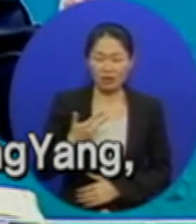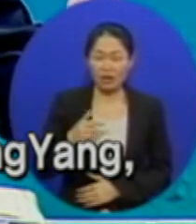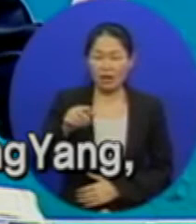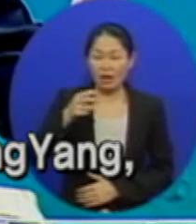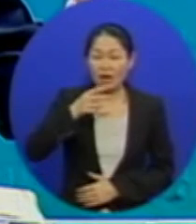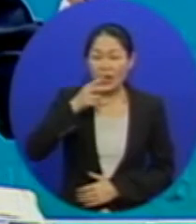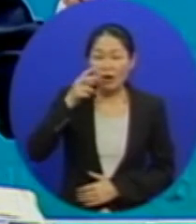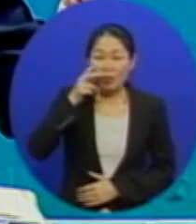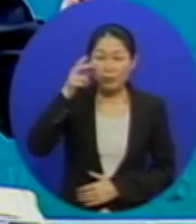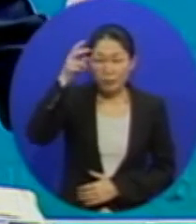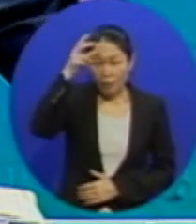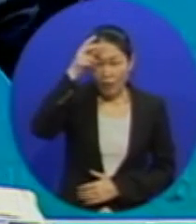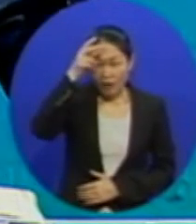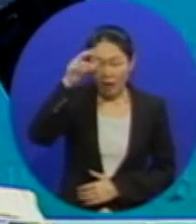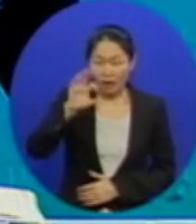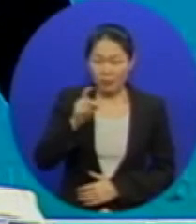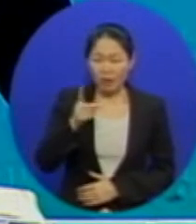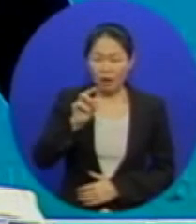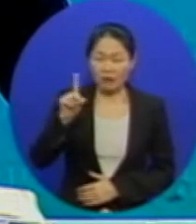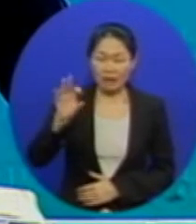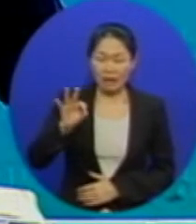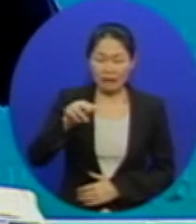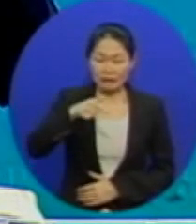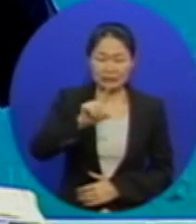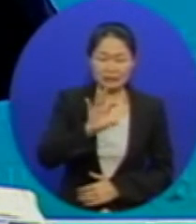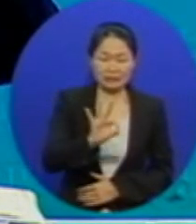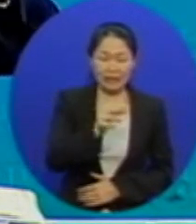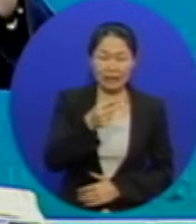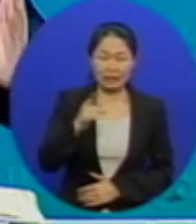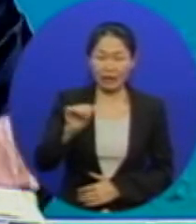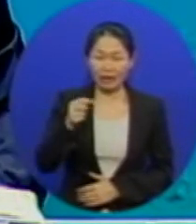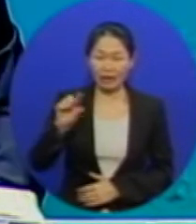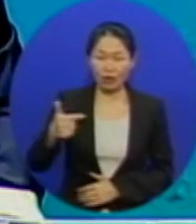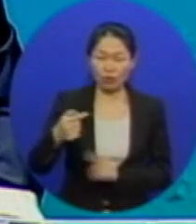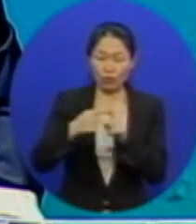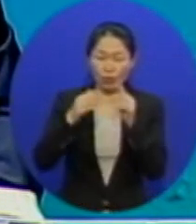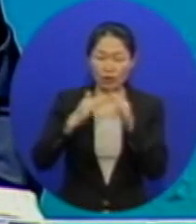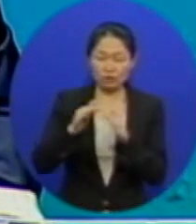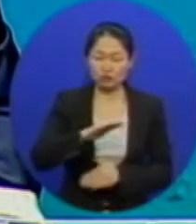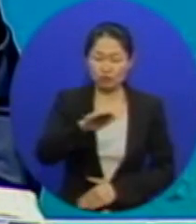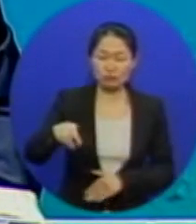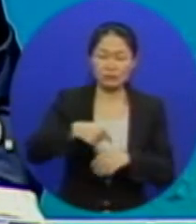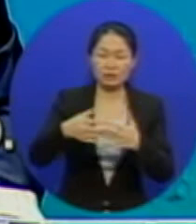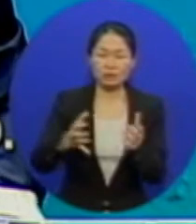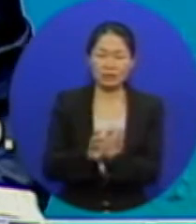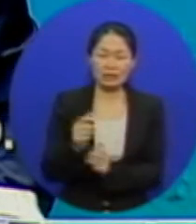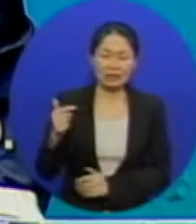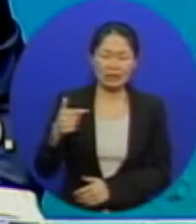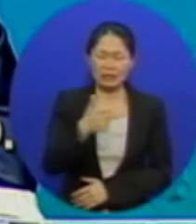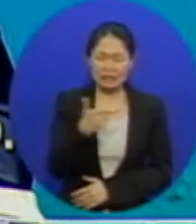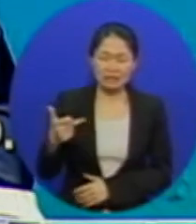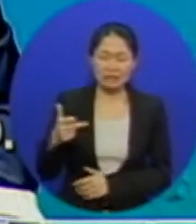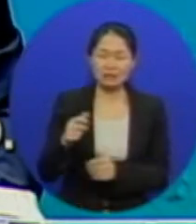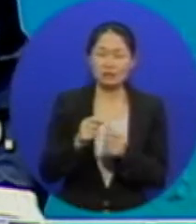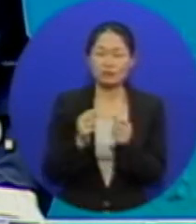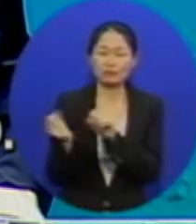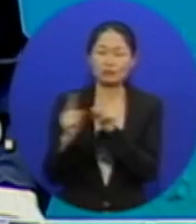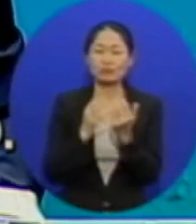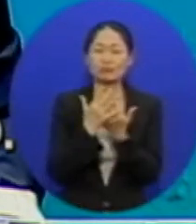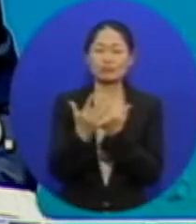교회에서 하나님이 우리 이 민족이 기대 부응 을 부어 주셨습니다 그때